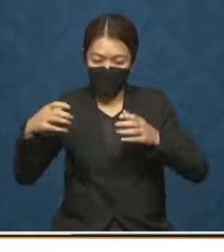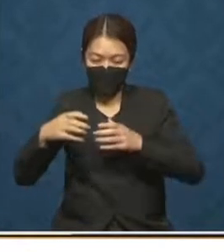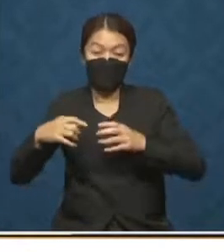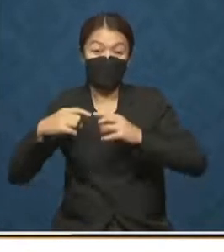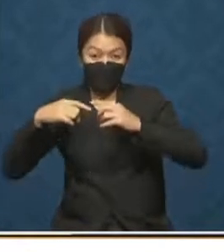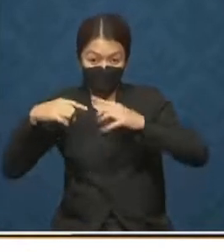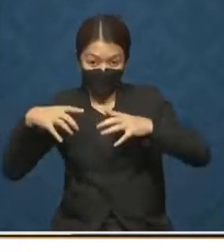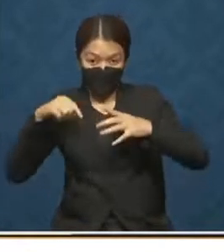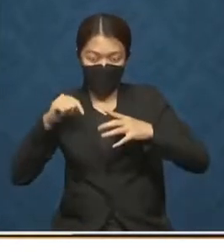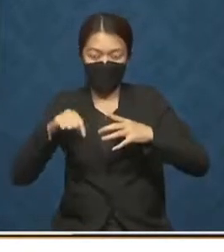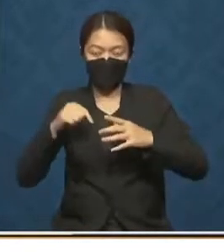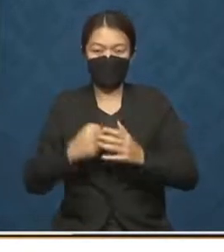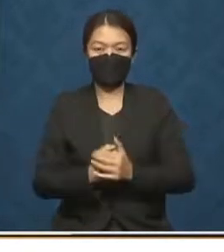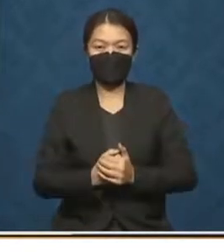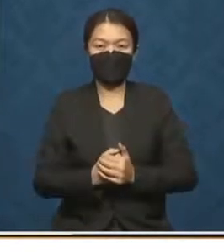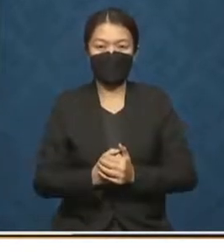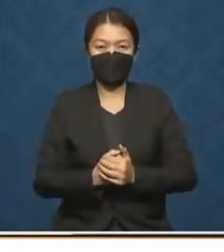้านเนี่ย